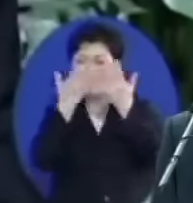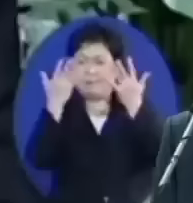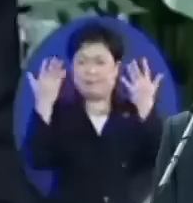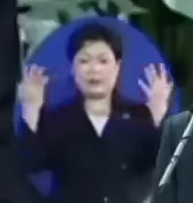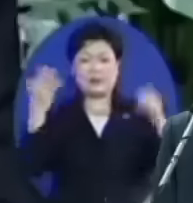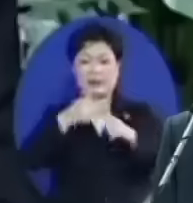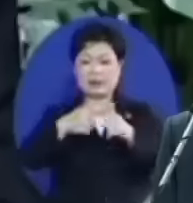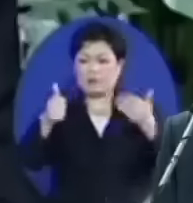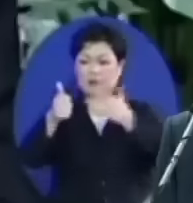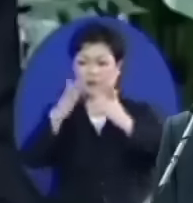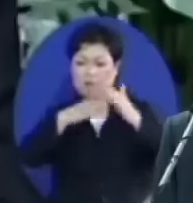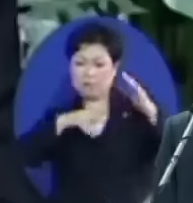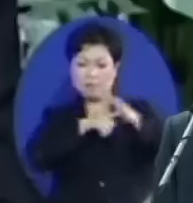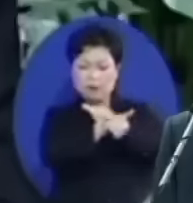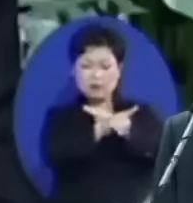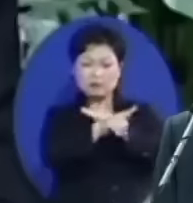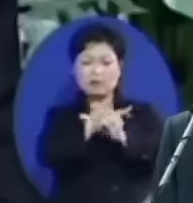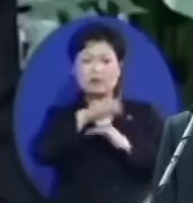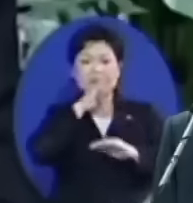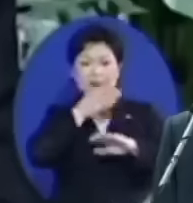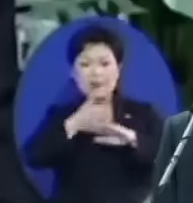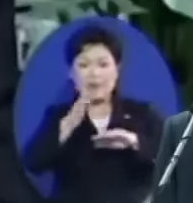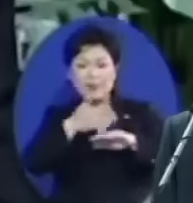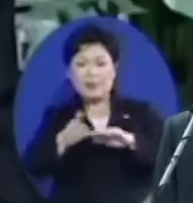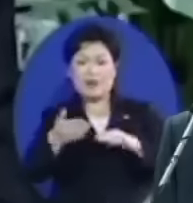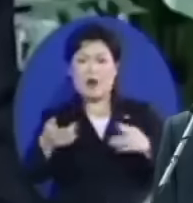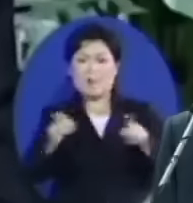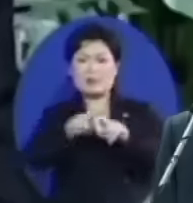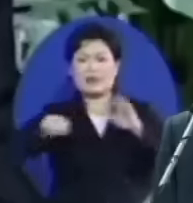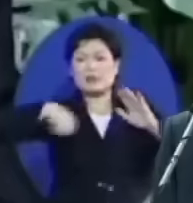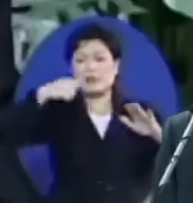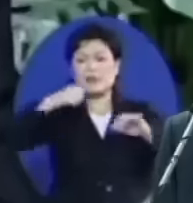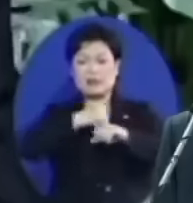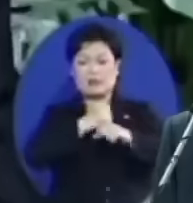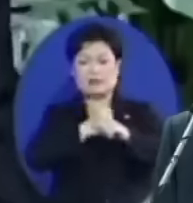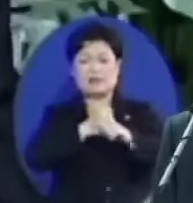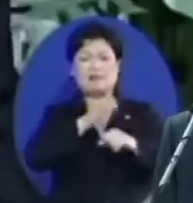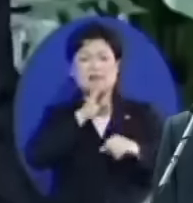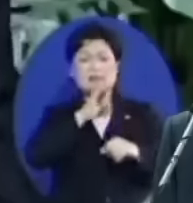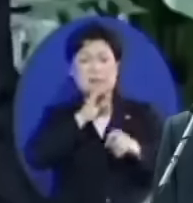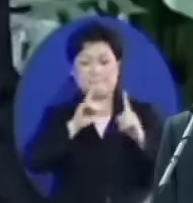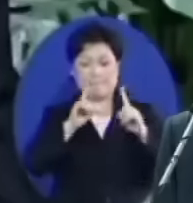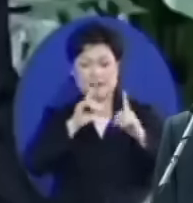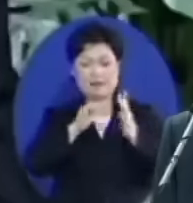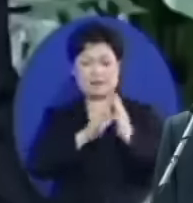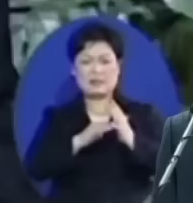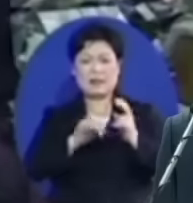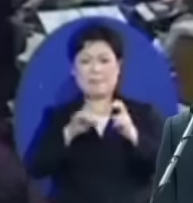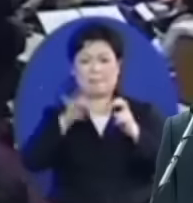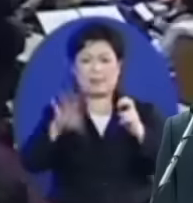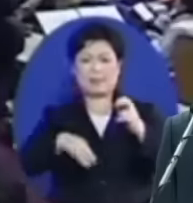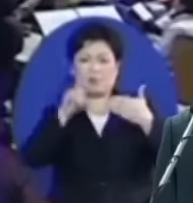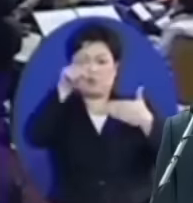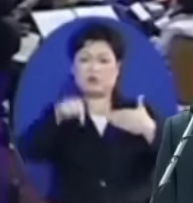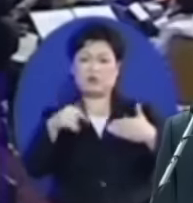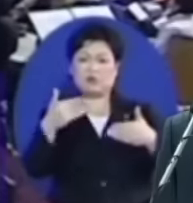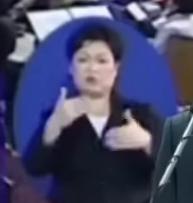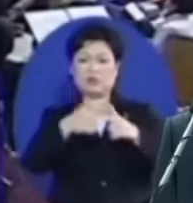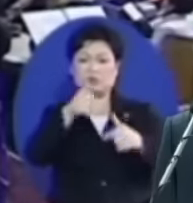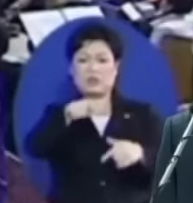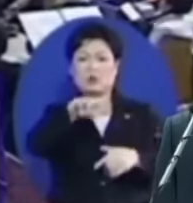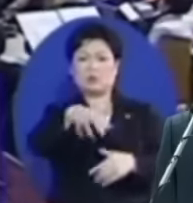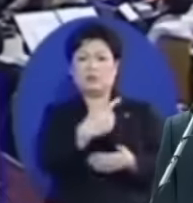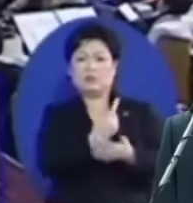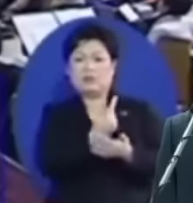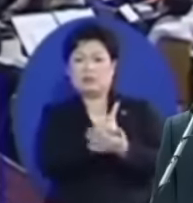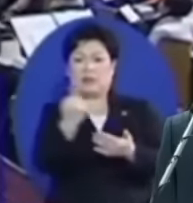예수님이 가서 근달들하고 같이 식사를 하니까 그렇게 말할 수밖에 없습니다. 마태복음 9장 9절 예수께서 그곳을 떠나